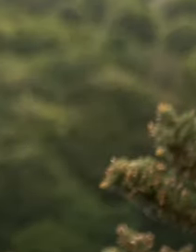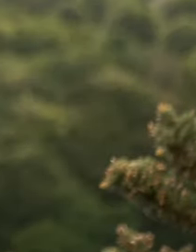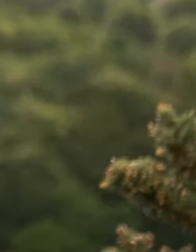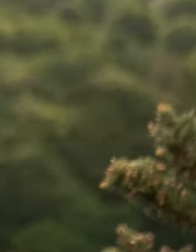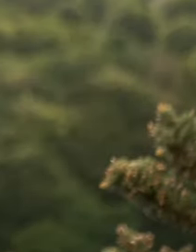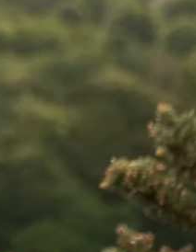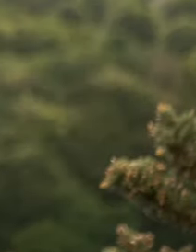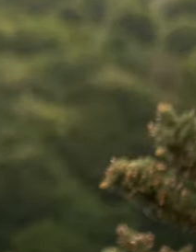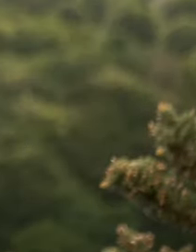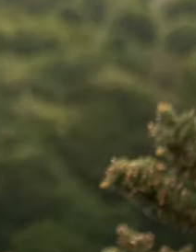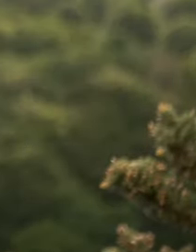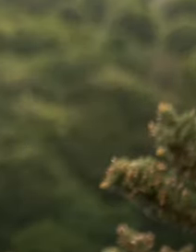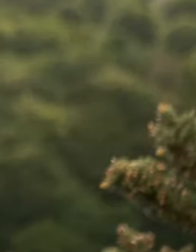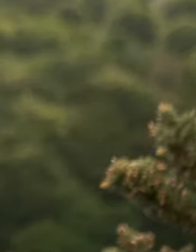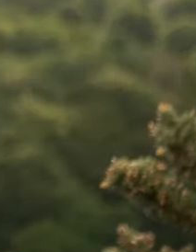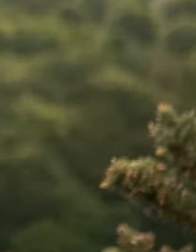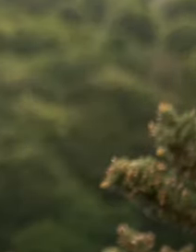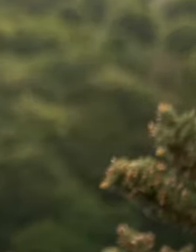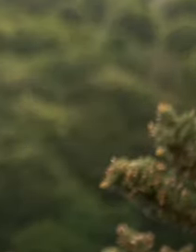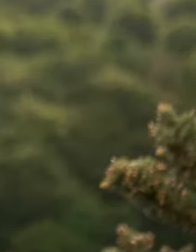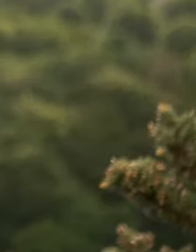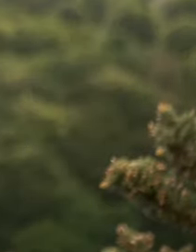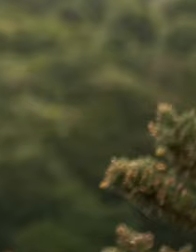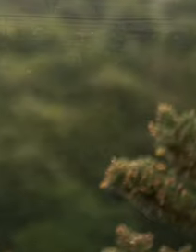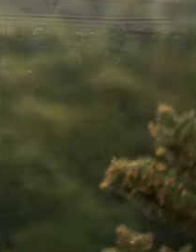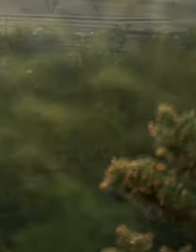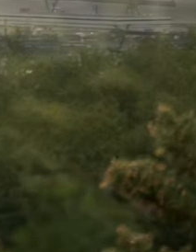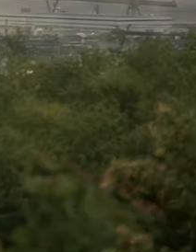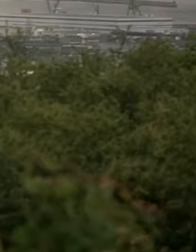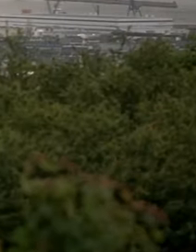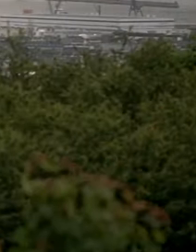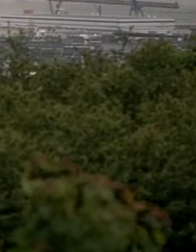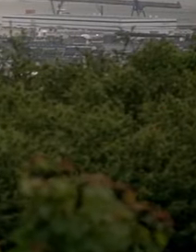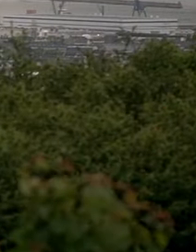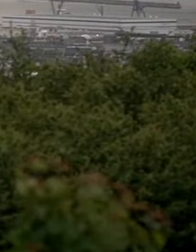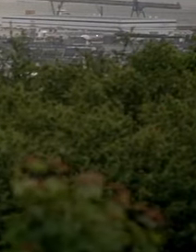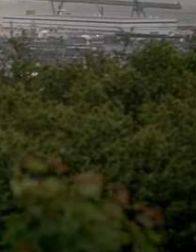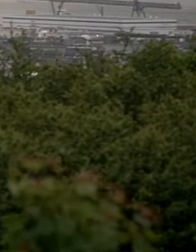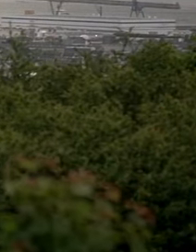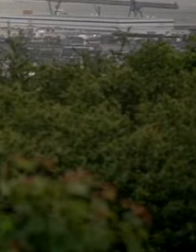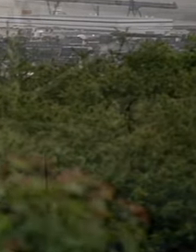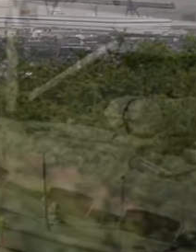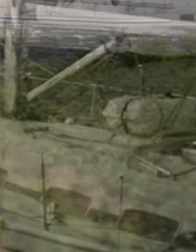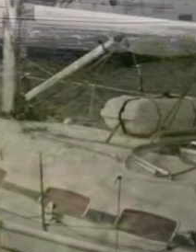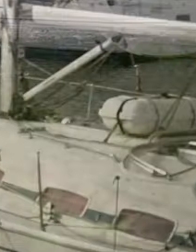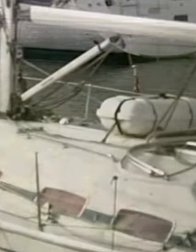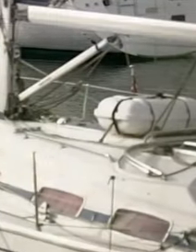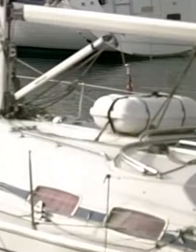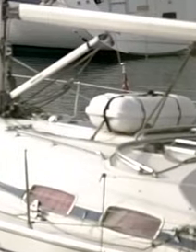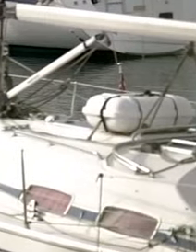travail d'une vie doit être transmis aux enfants sans que ça soit une charge pour eux.